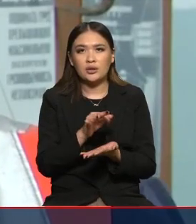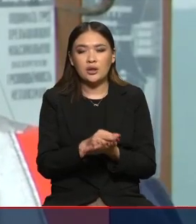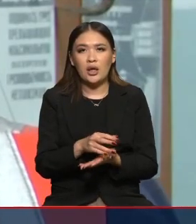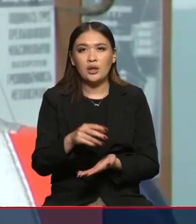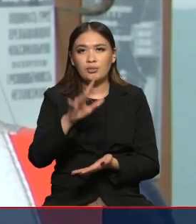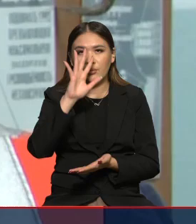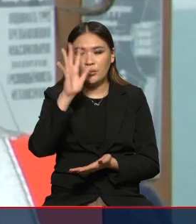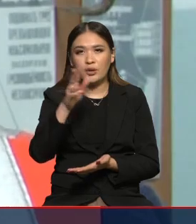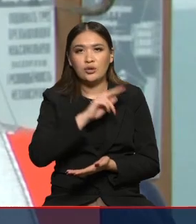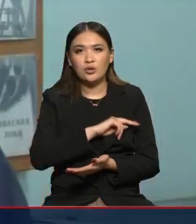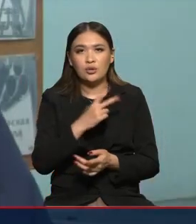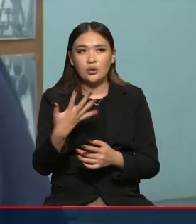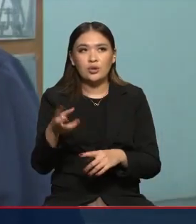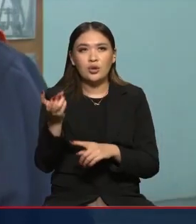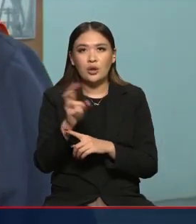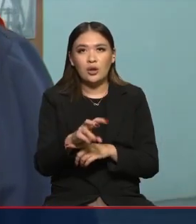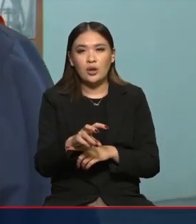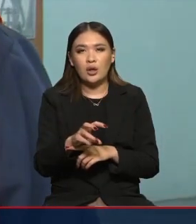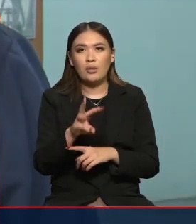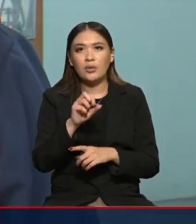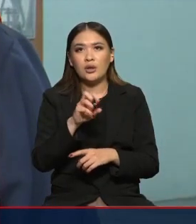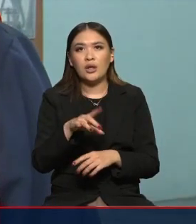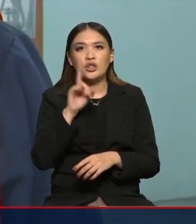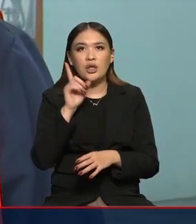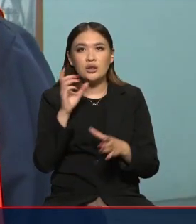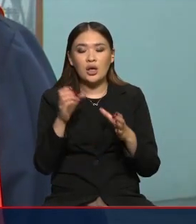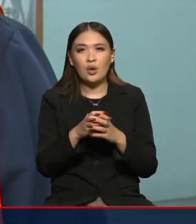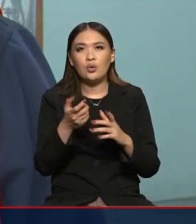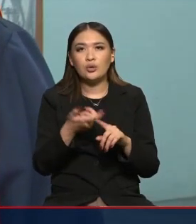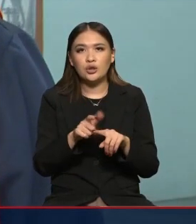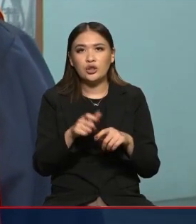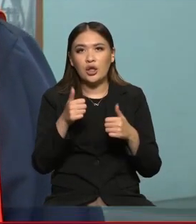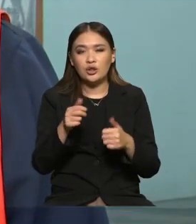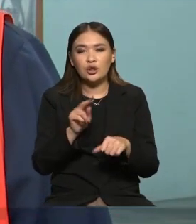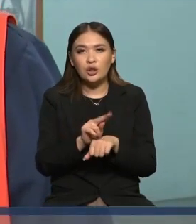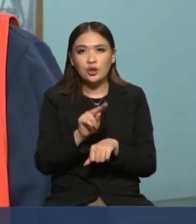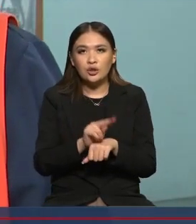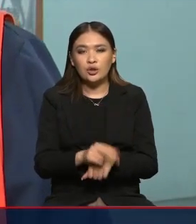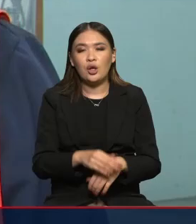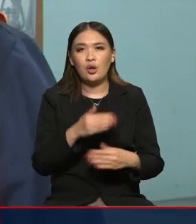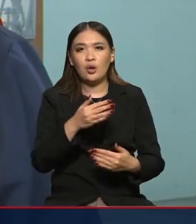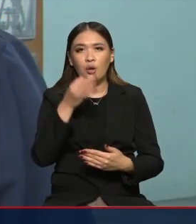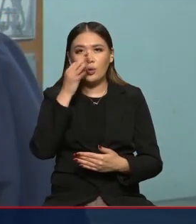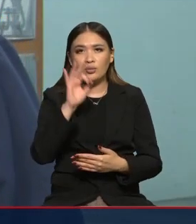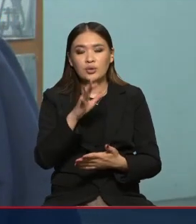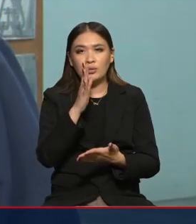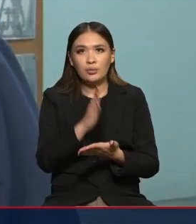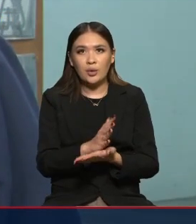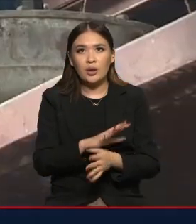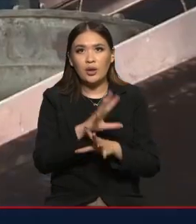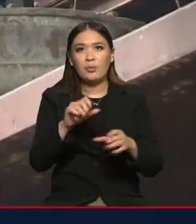жыл болды істей отқаныңызға бірге. Манатаға келген жастарға жақсы үйретеді. Адамгершілігі мол, жақсы